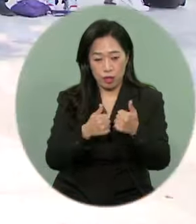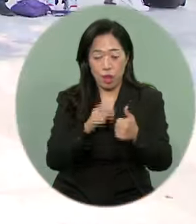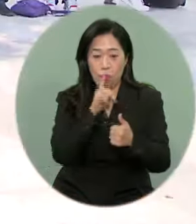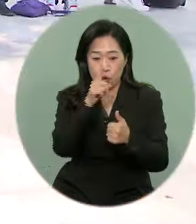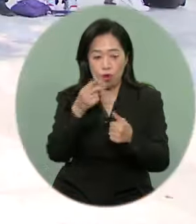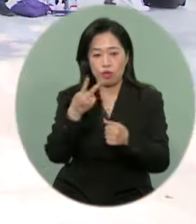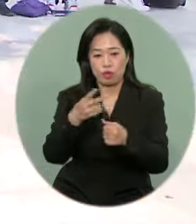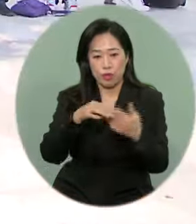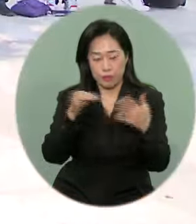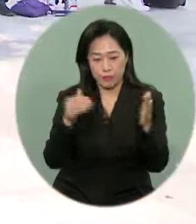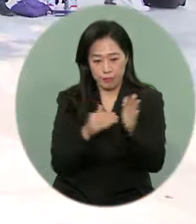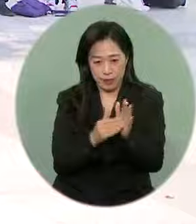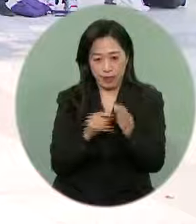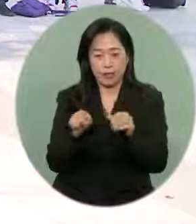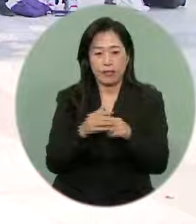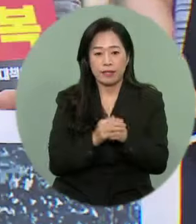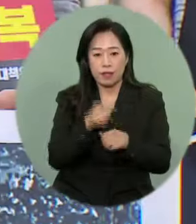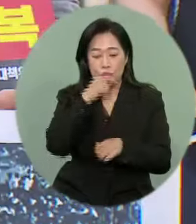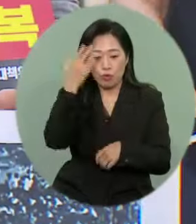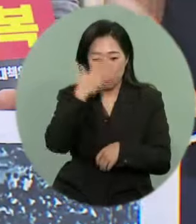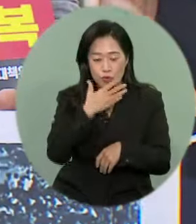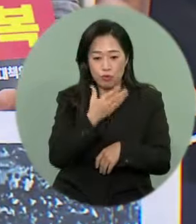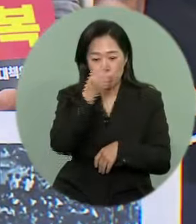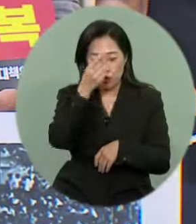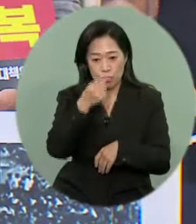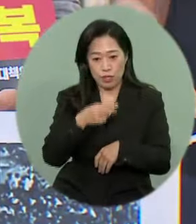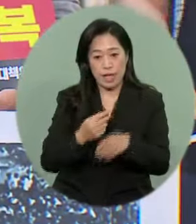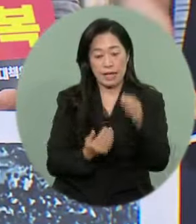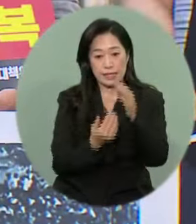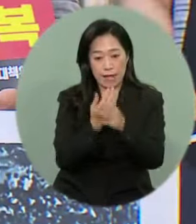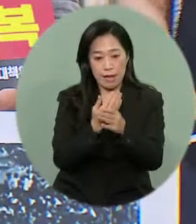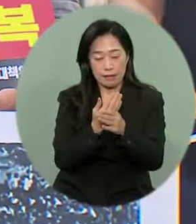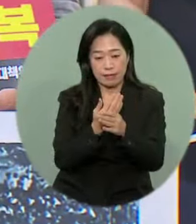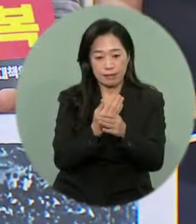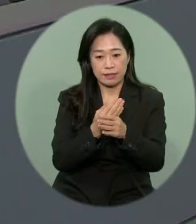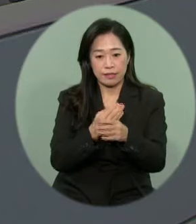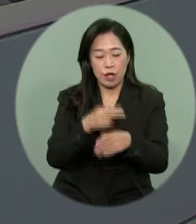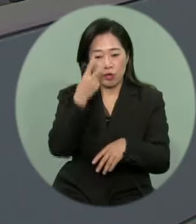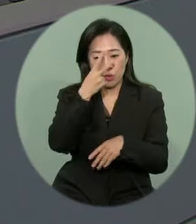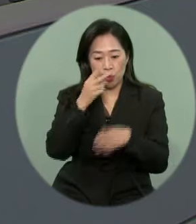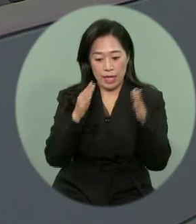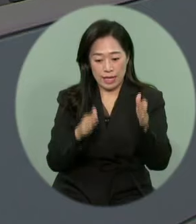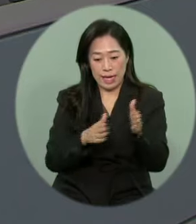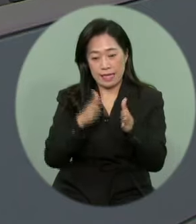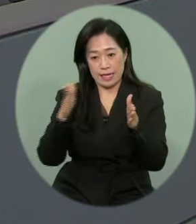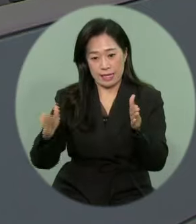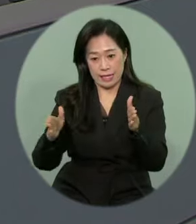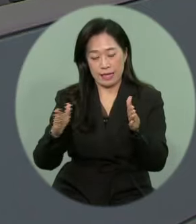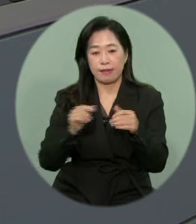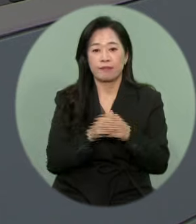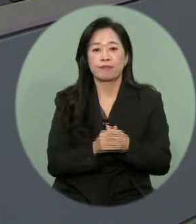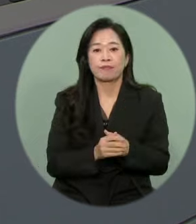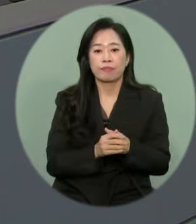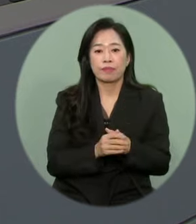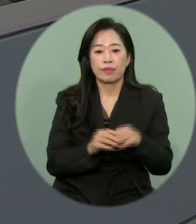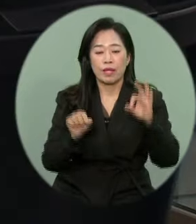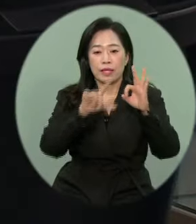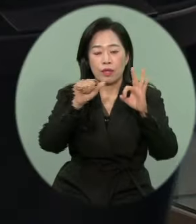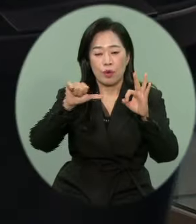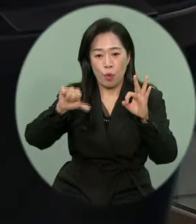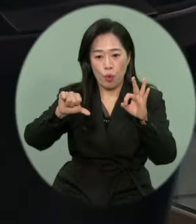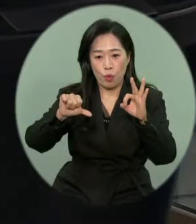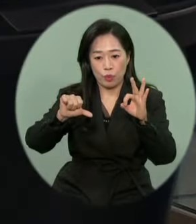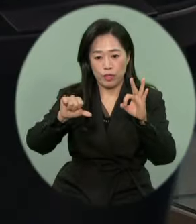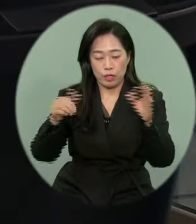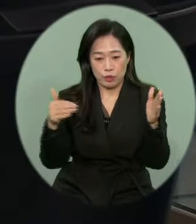이번 개정안의 핵심은 여순 사건 법정 조사 기간을 연장한데 있습니다 이에 따라 지난 10월 5일 조사 기간